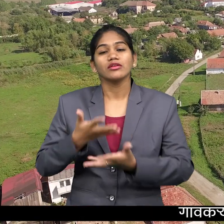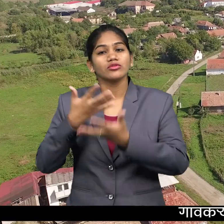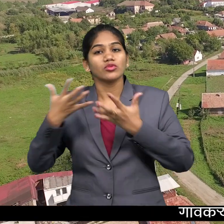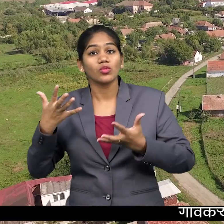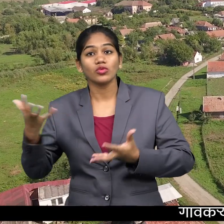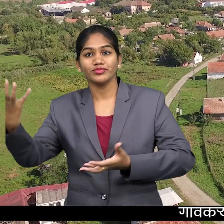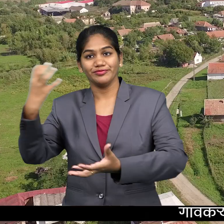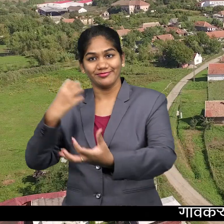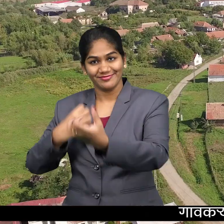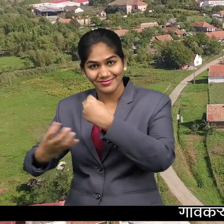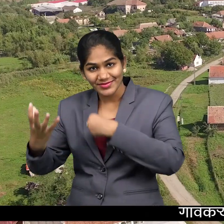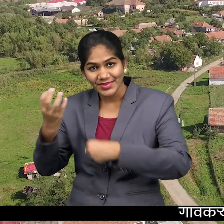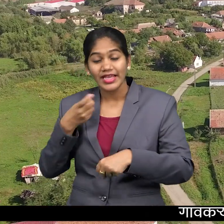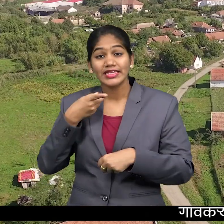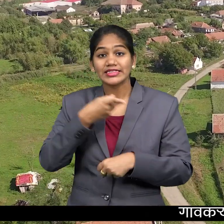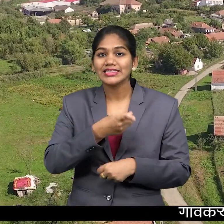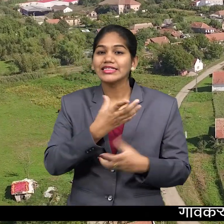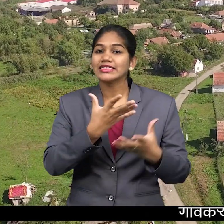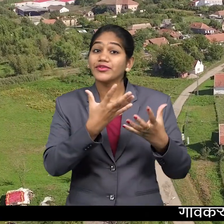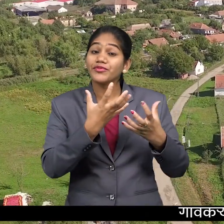गावकऱ्यांना लागणाऱ्या वस्तू